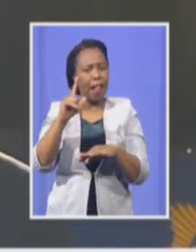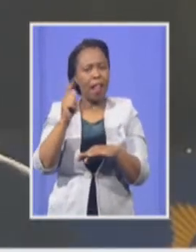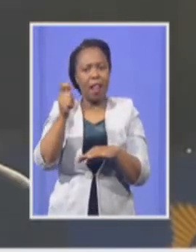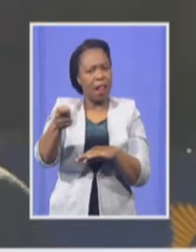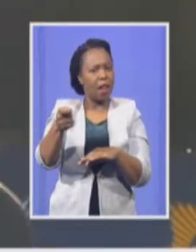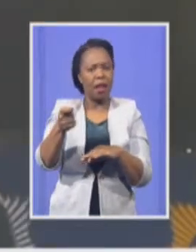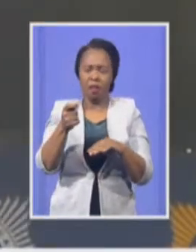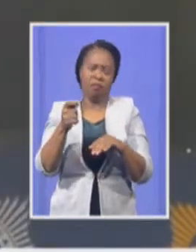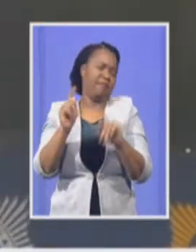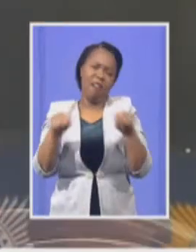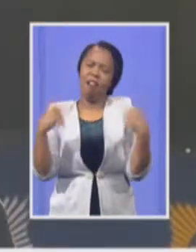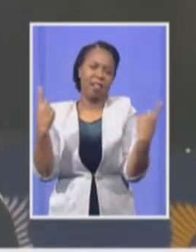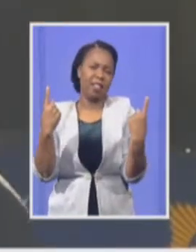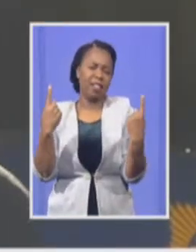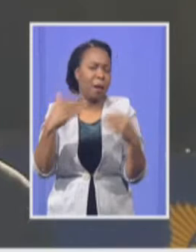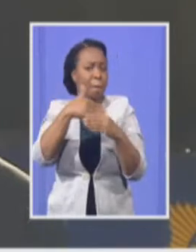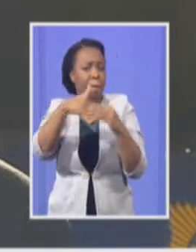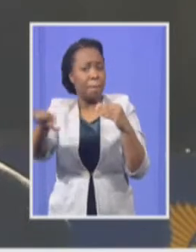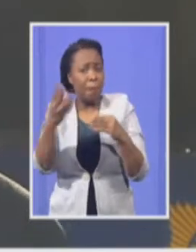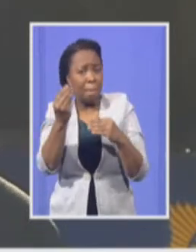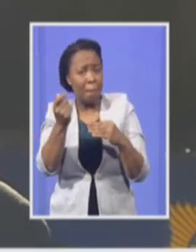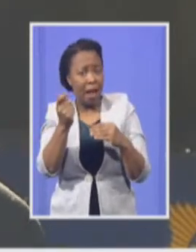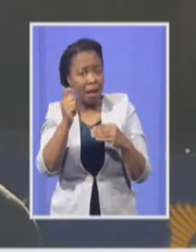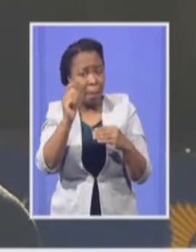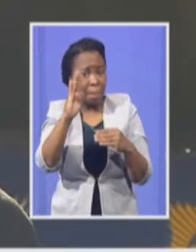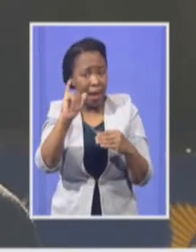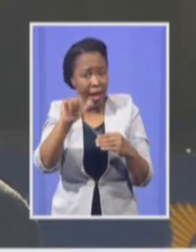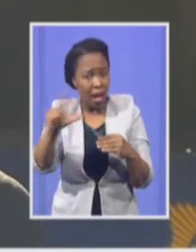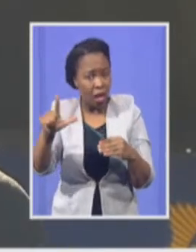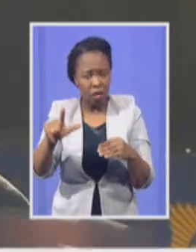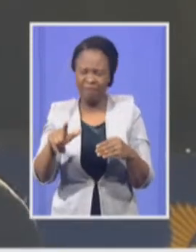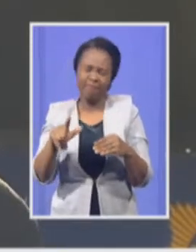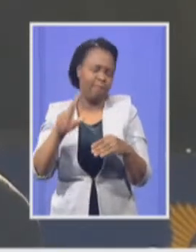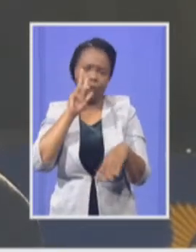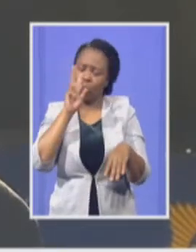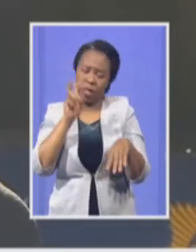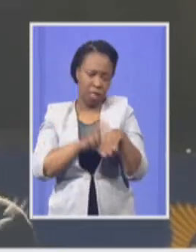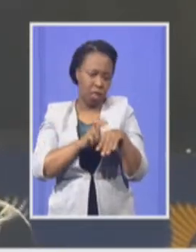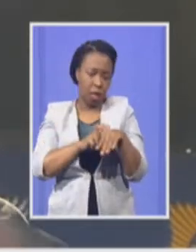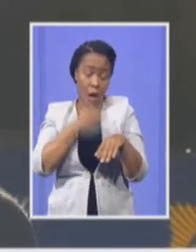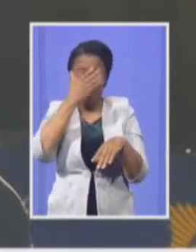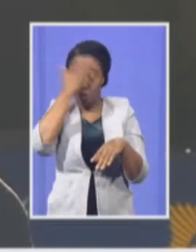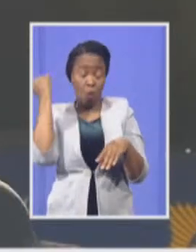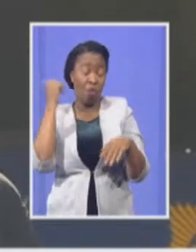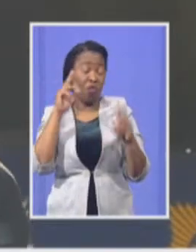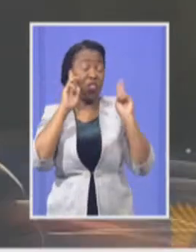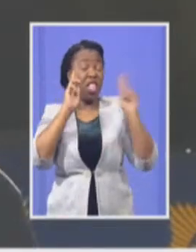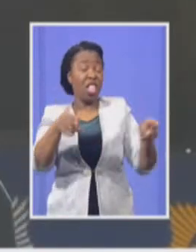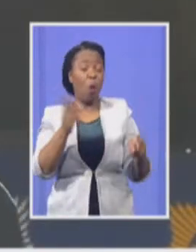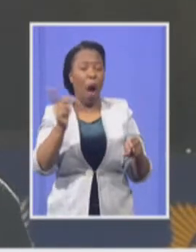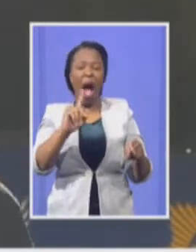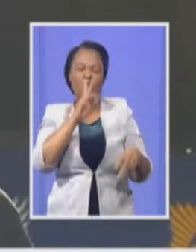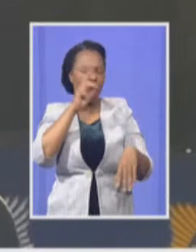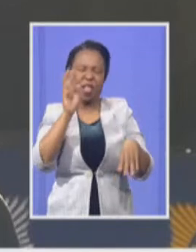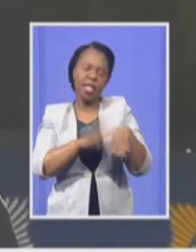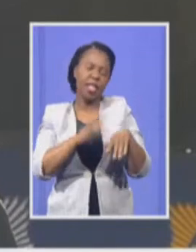akasophinde nje ayifune ibail akayidingi la ikhona angazi uma wafine kodwa ibail akayidingi la